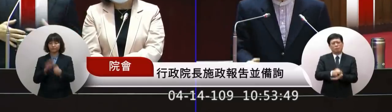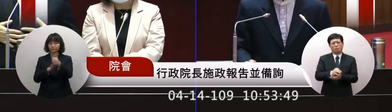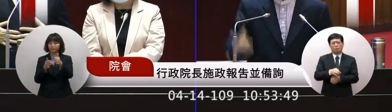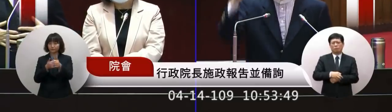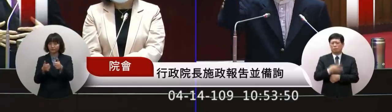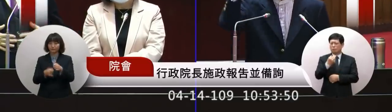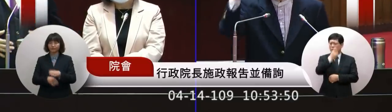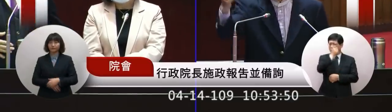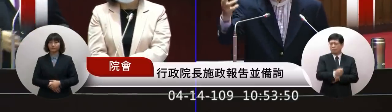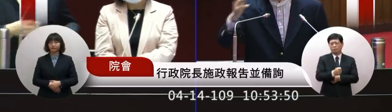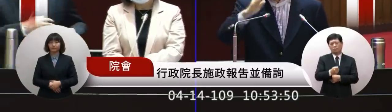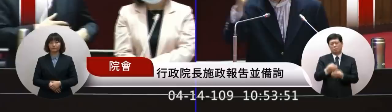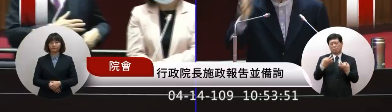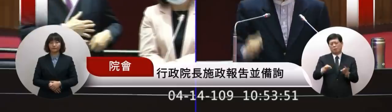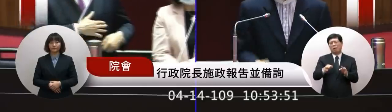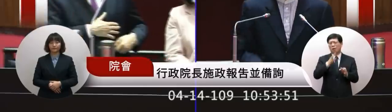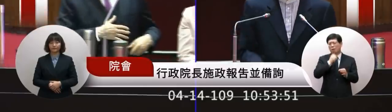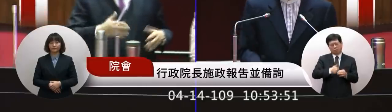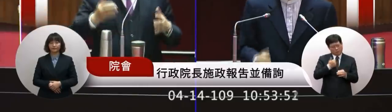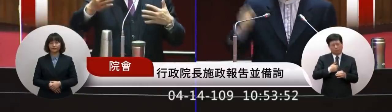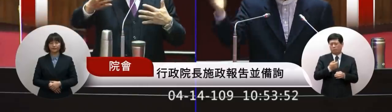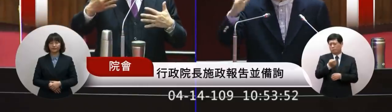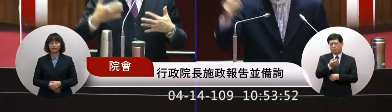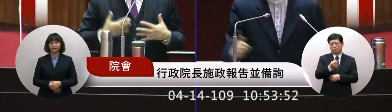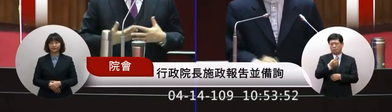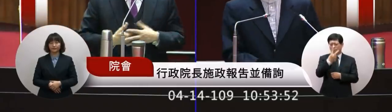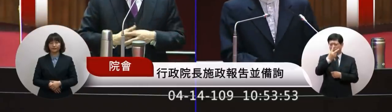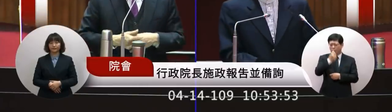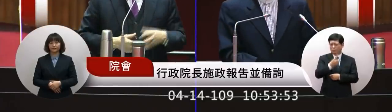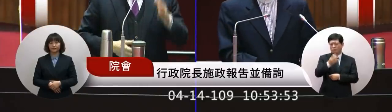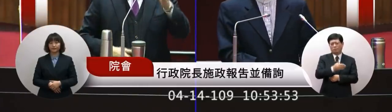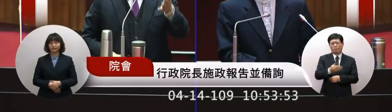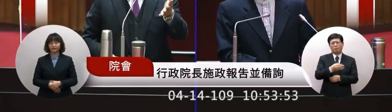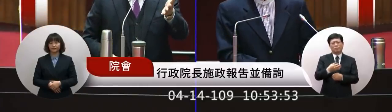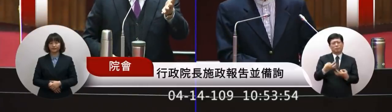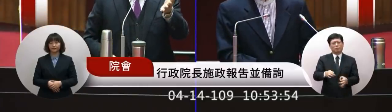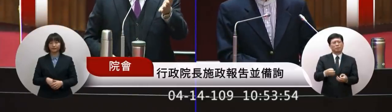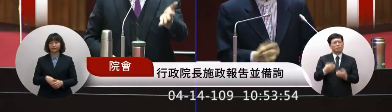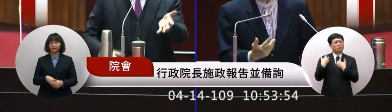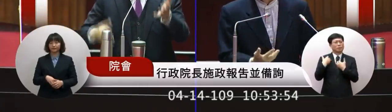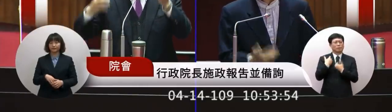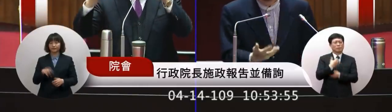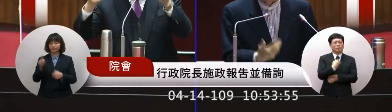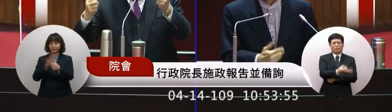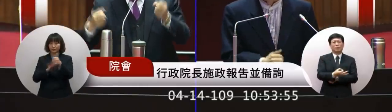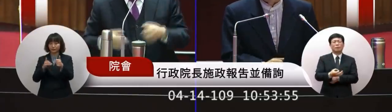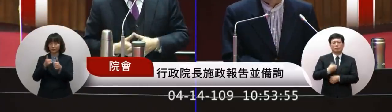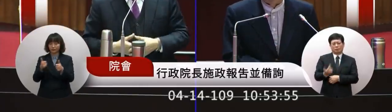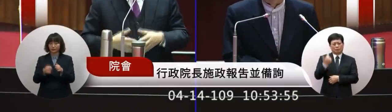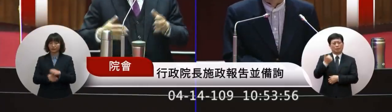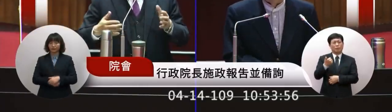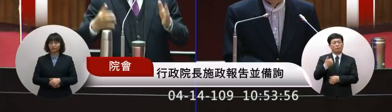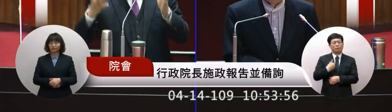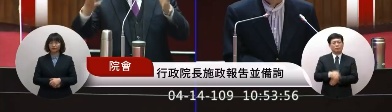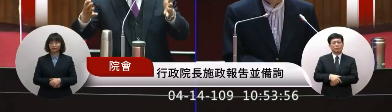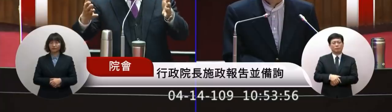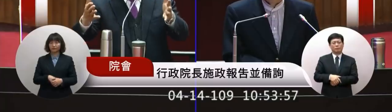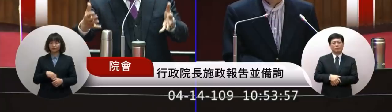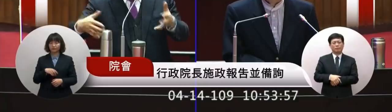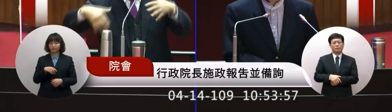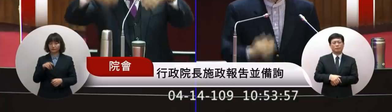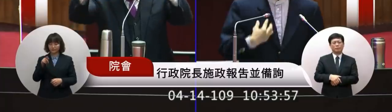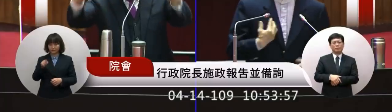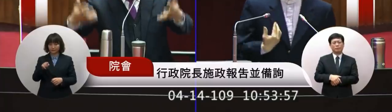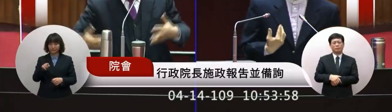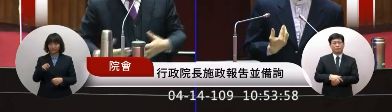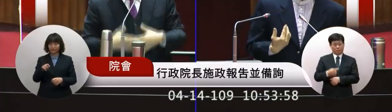亿而已，啊你两年无偌济钱啦，啷个买单啦？ 安尼 啦， 委员你 较好啦，莫个歹啦。 委员